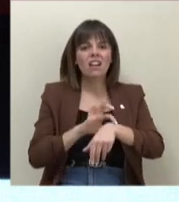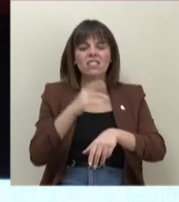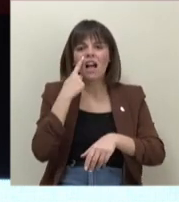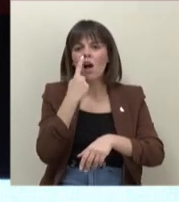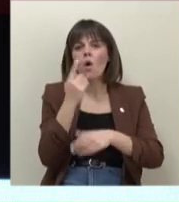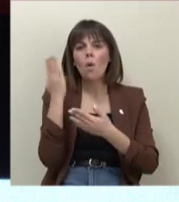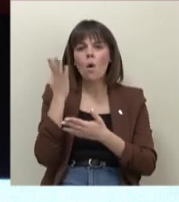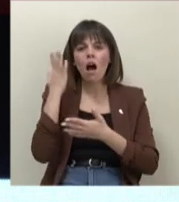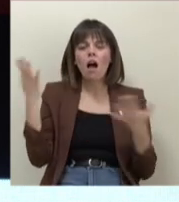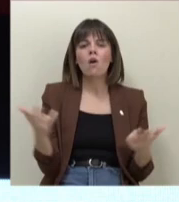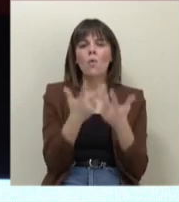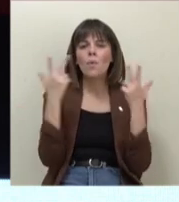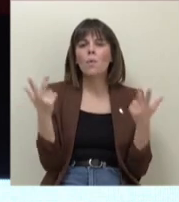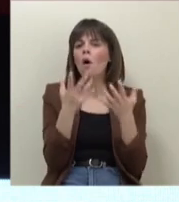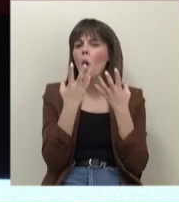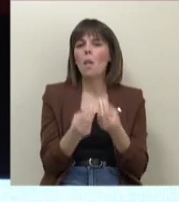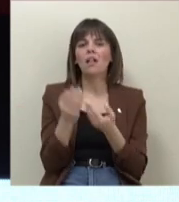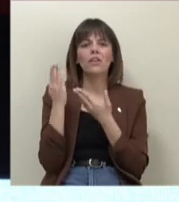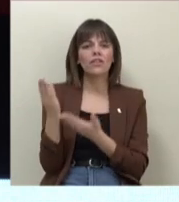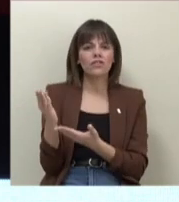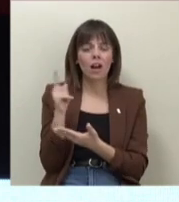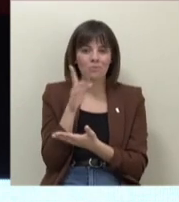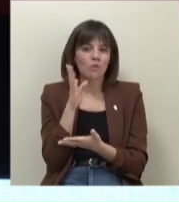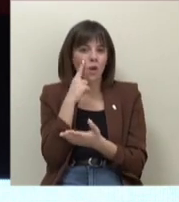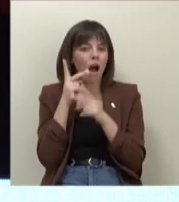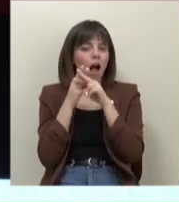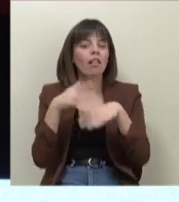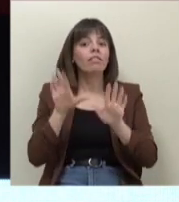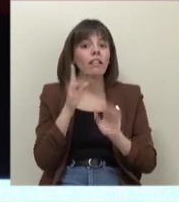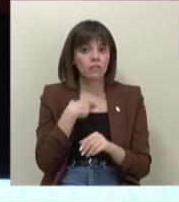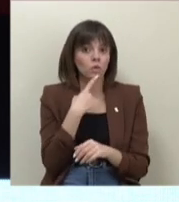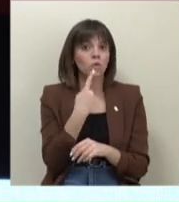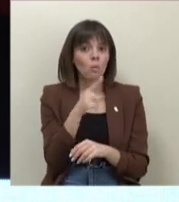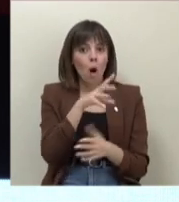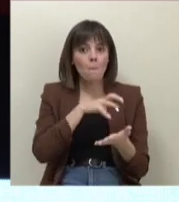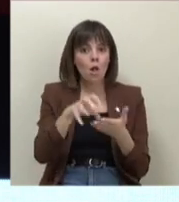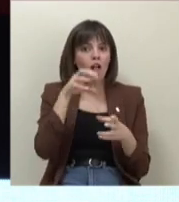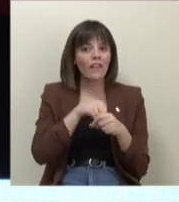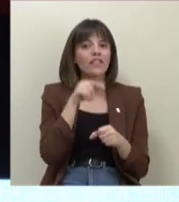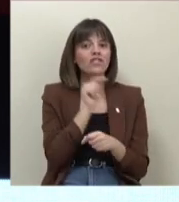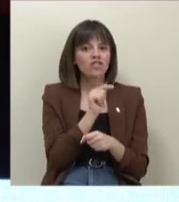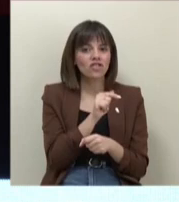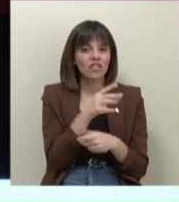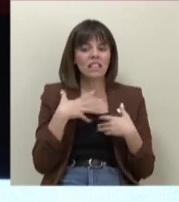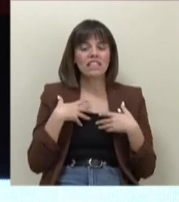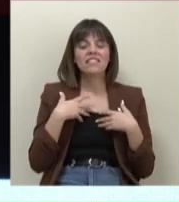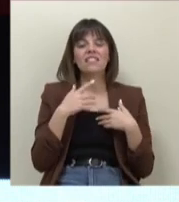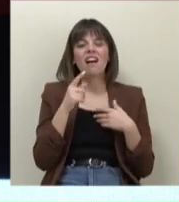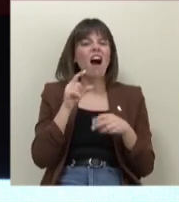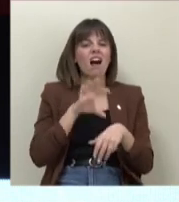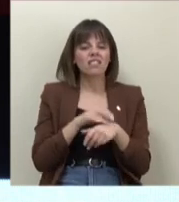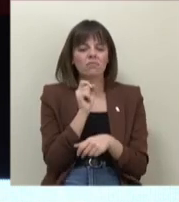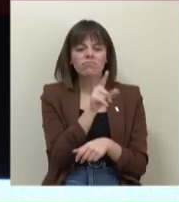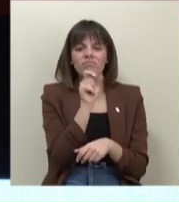da kasıp kavuracak. Bu kehanet değil. Bakın size söyleyeyim. O bölgede de salgın